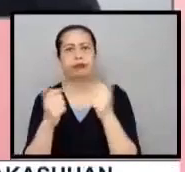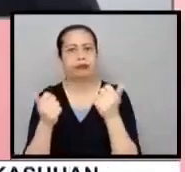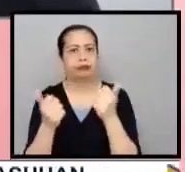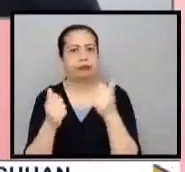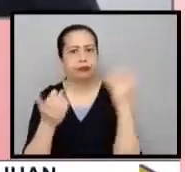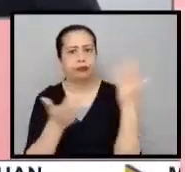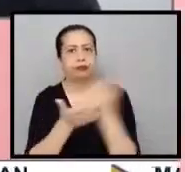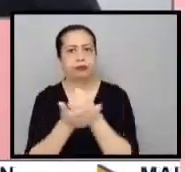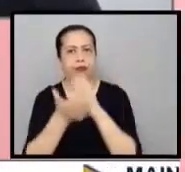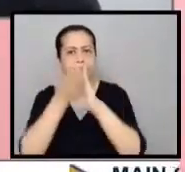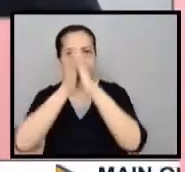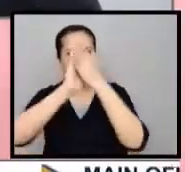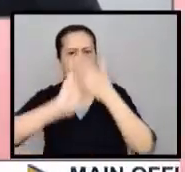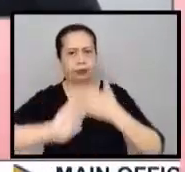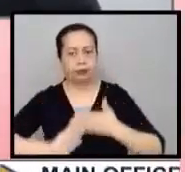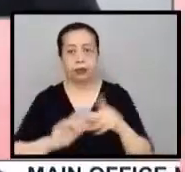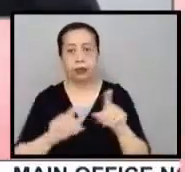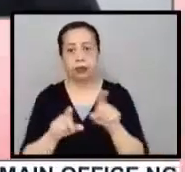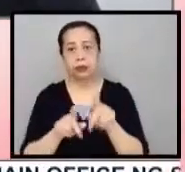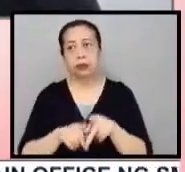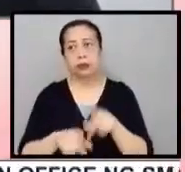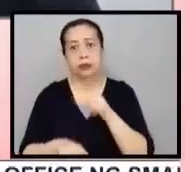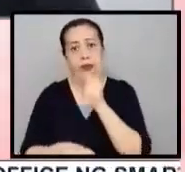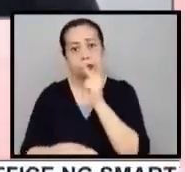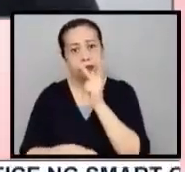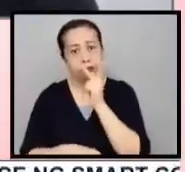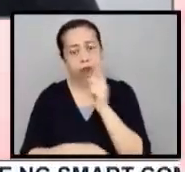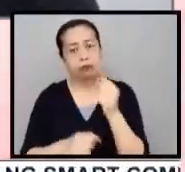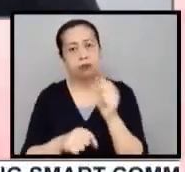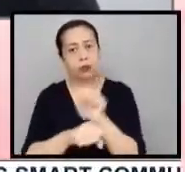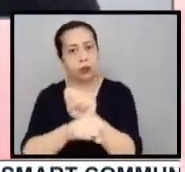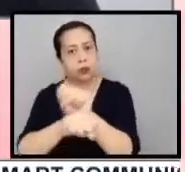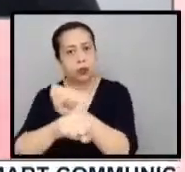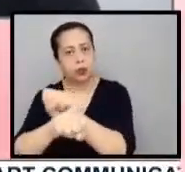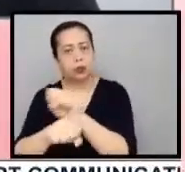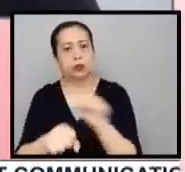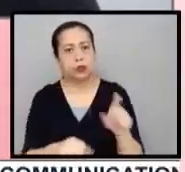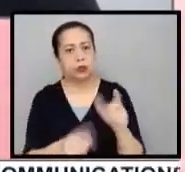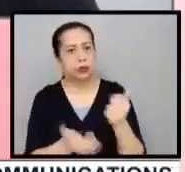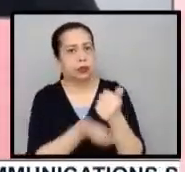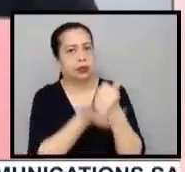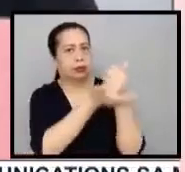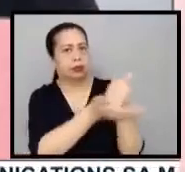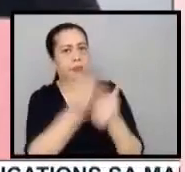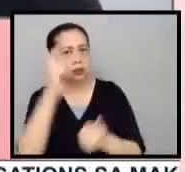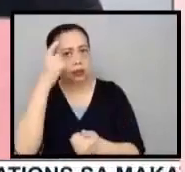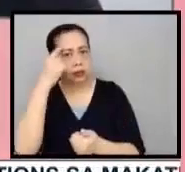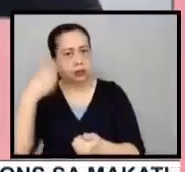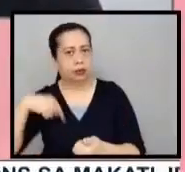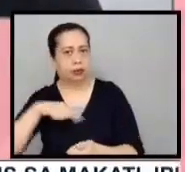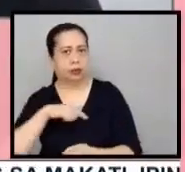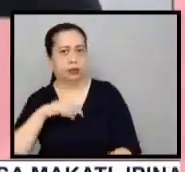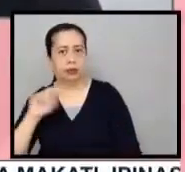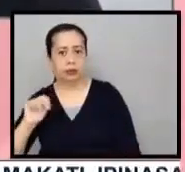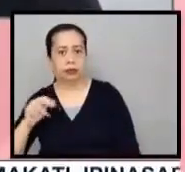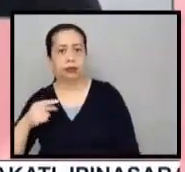peace. Bilang private initiative sa pagtulong sa ating government, kami po na NGO